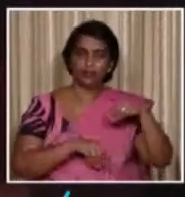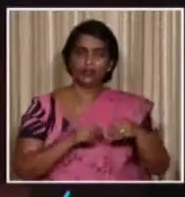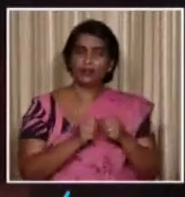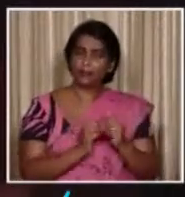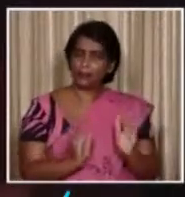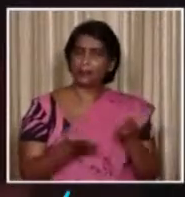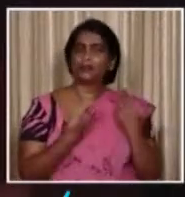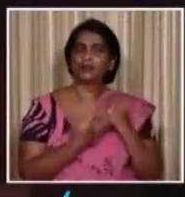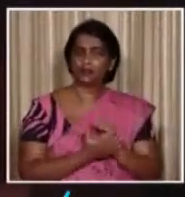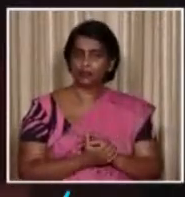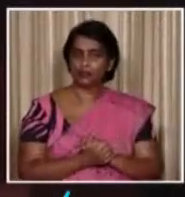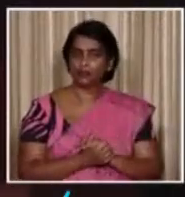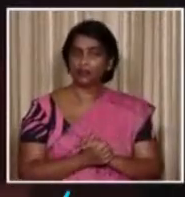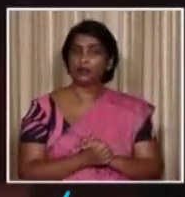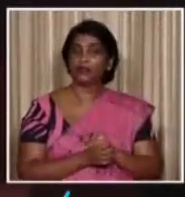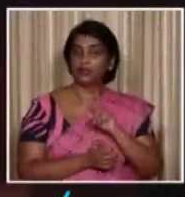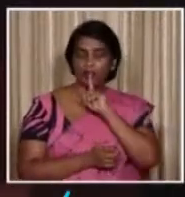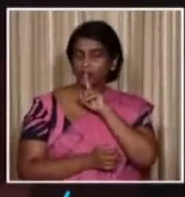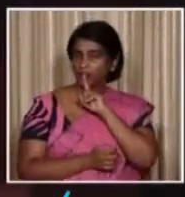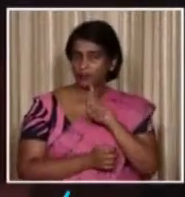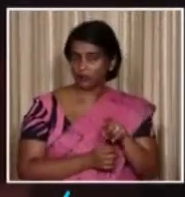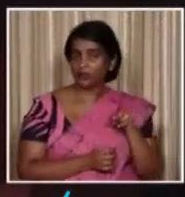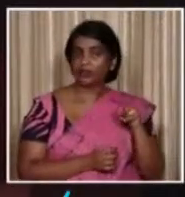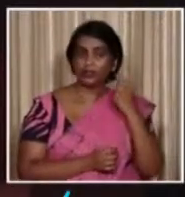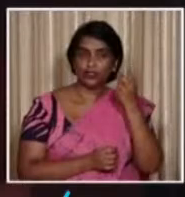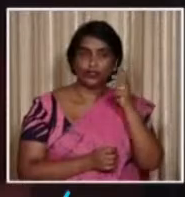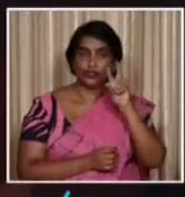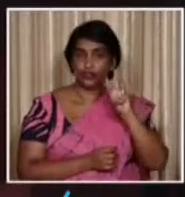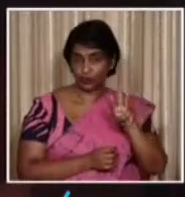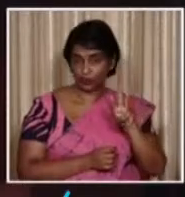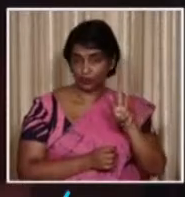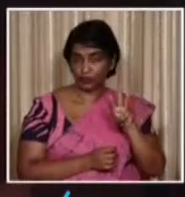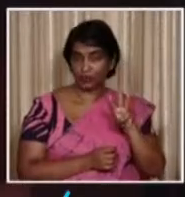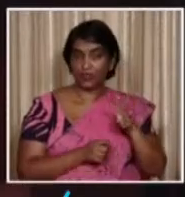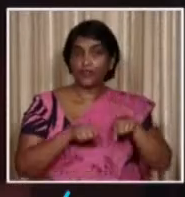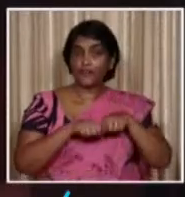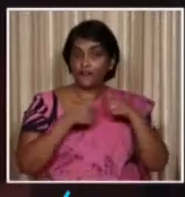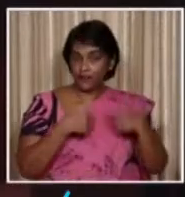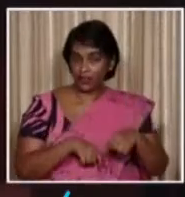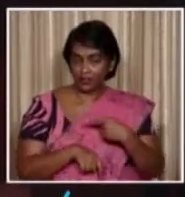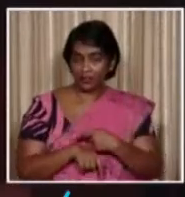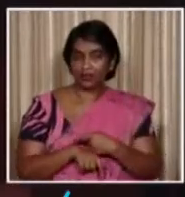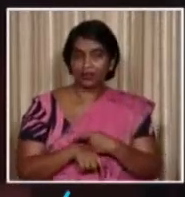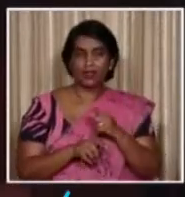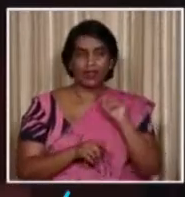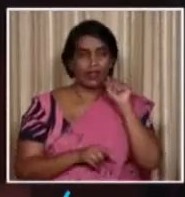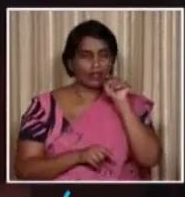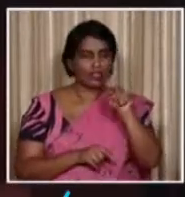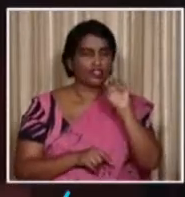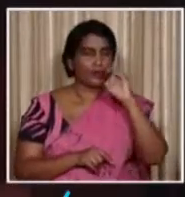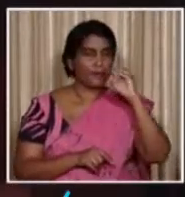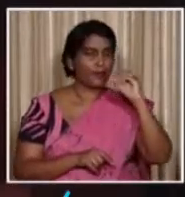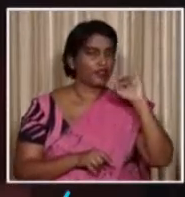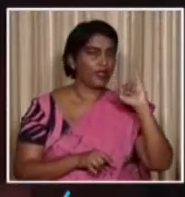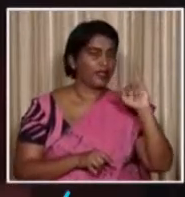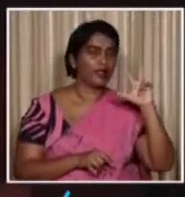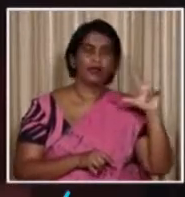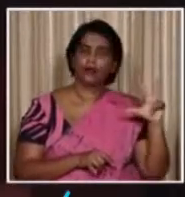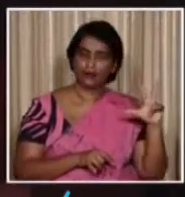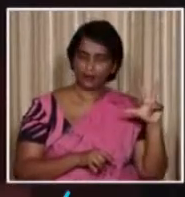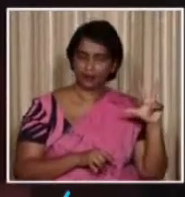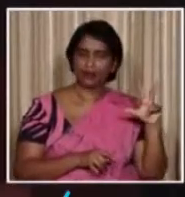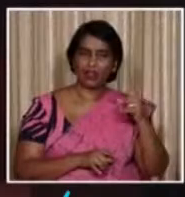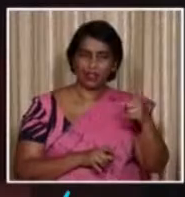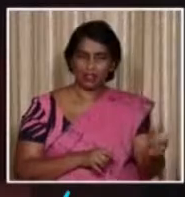කරන්න. ඒ කියන්නේ 2023 වියදම් වලින් 0.6 යටක්